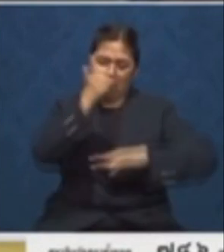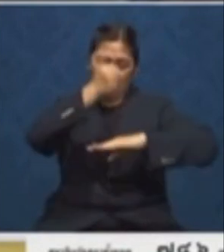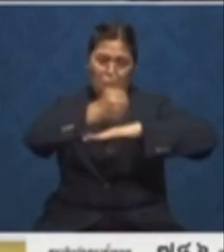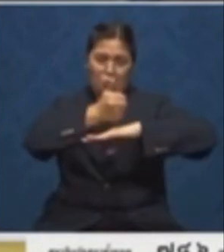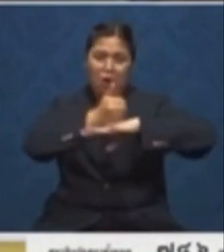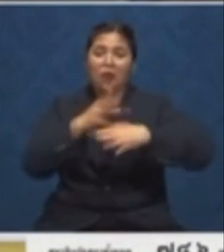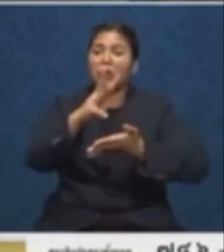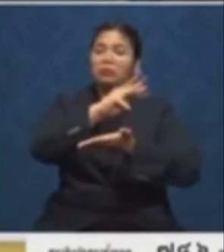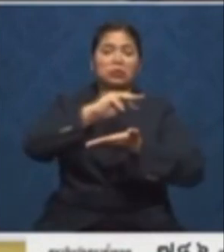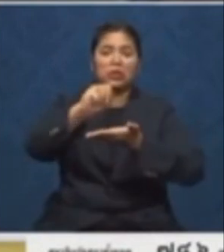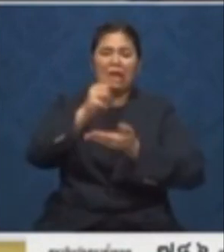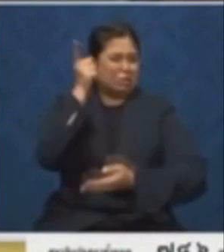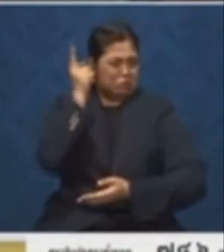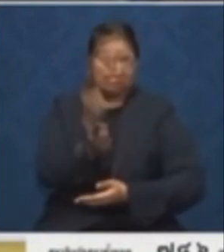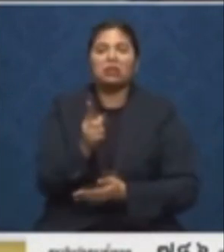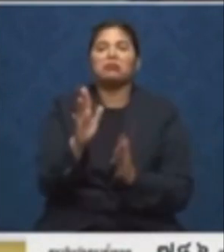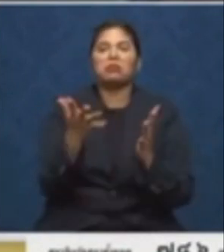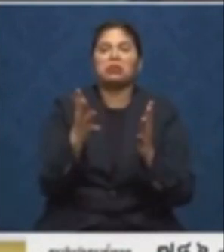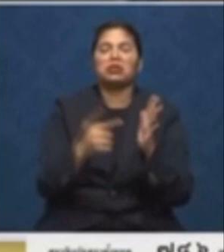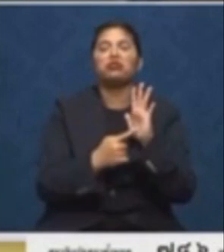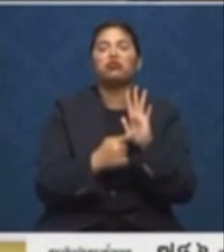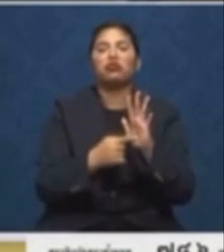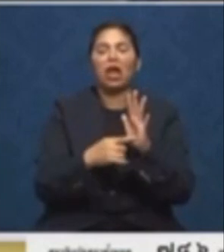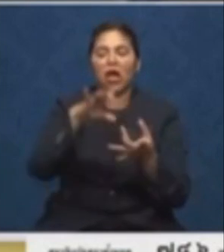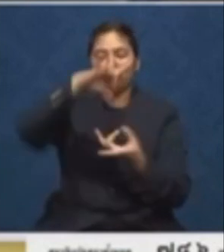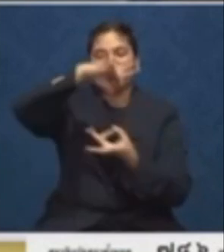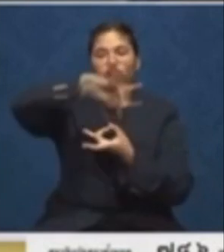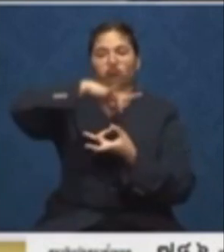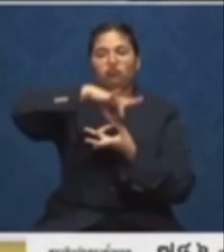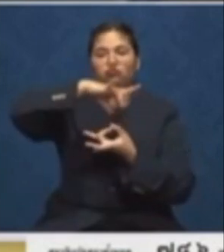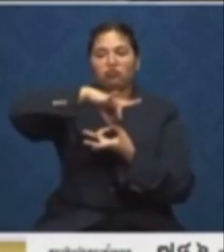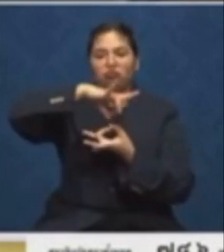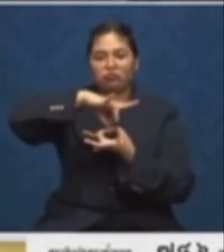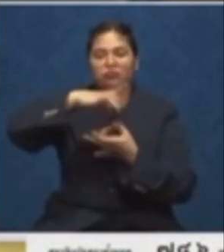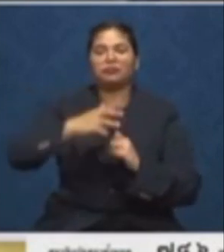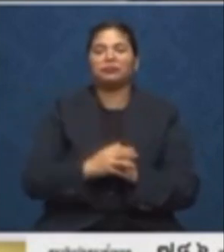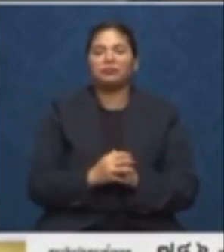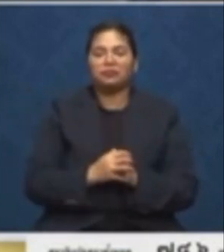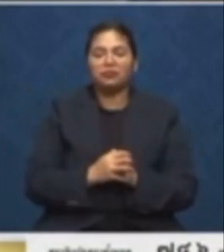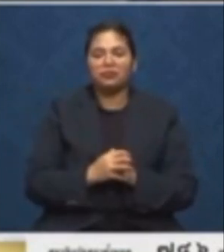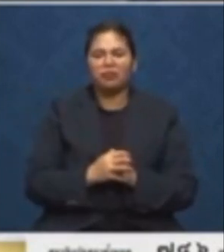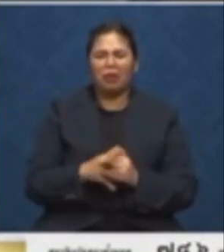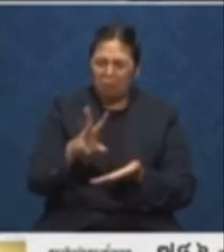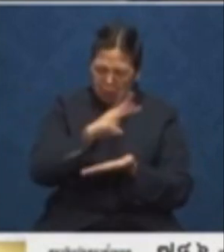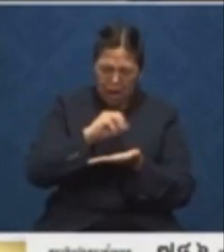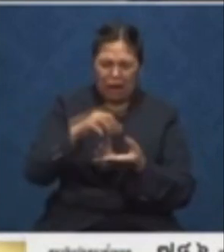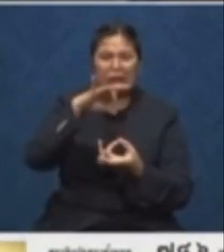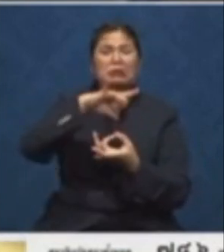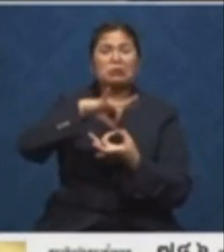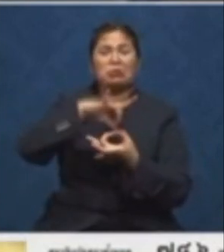วจริงอย่างมหาวิทยาลัยสุโขทัยธรรมาธิราชคนที่เขาได้รับการสรรห